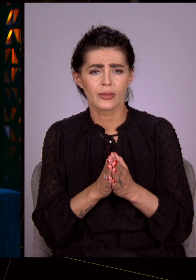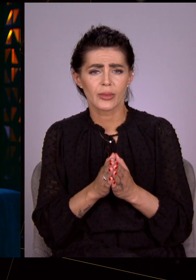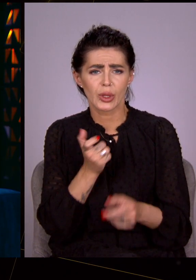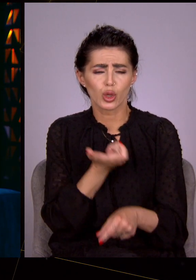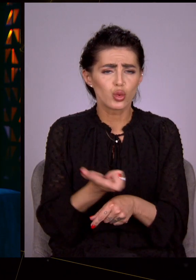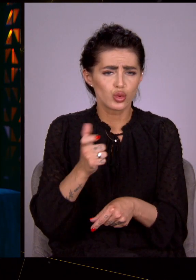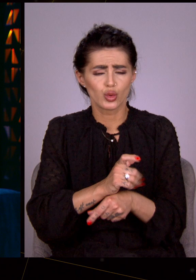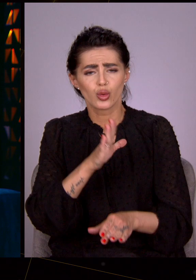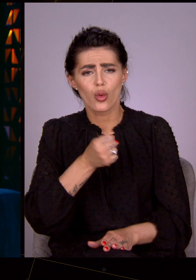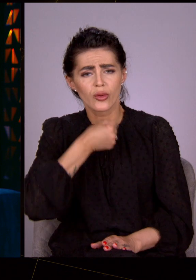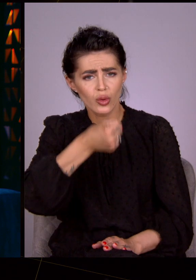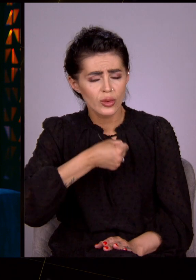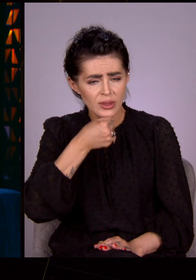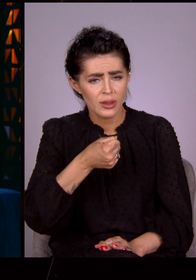і